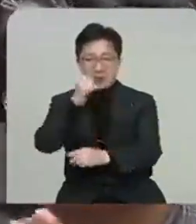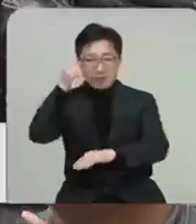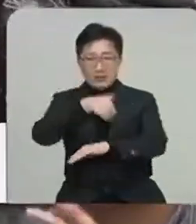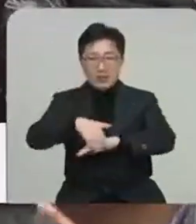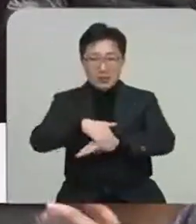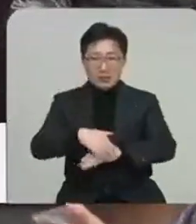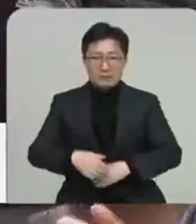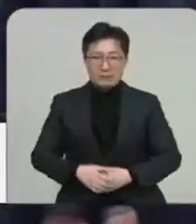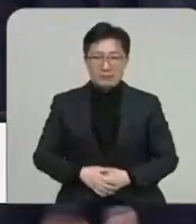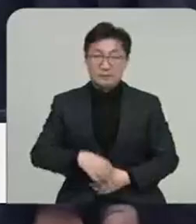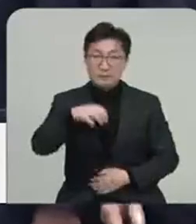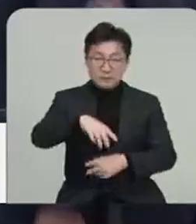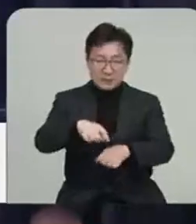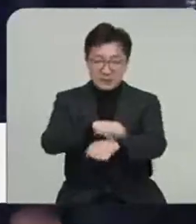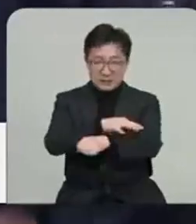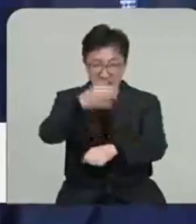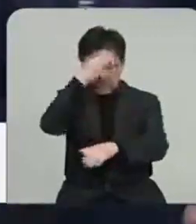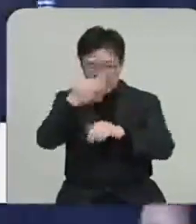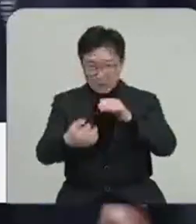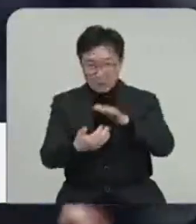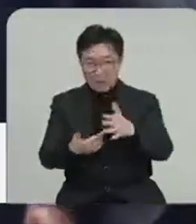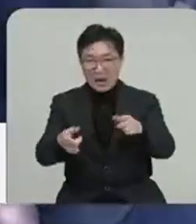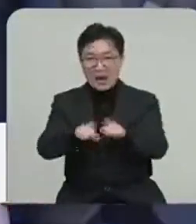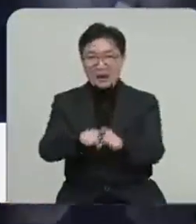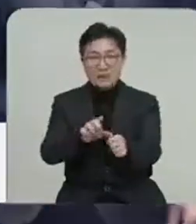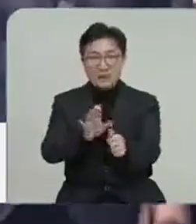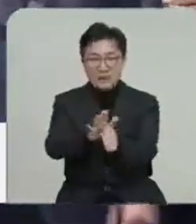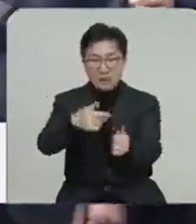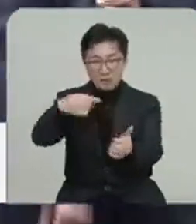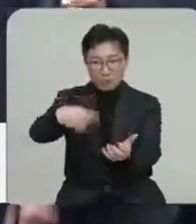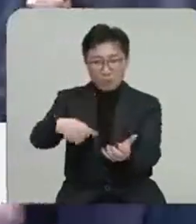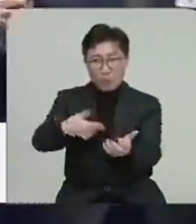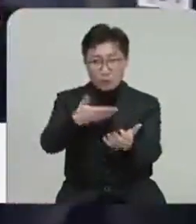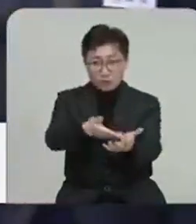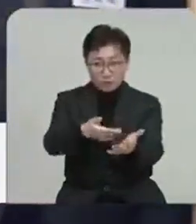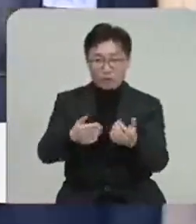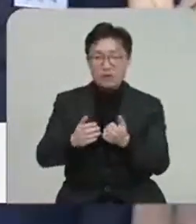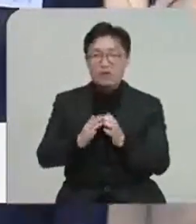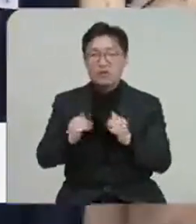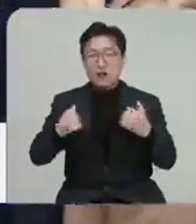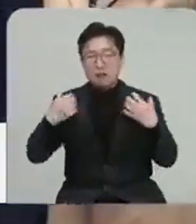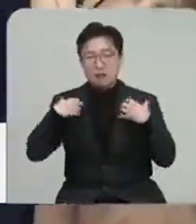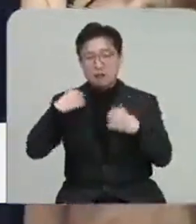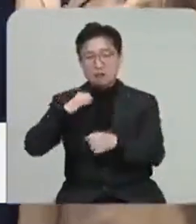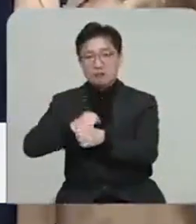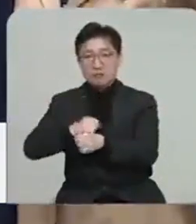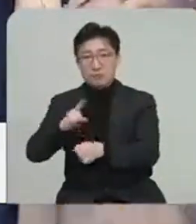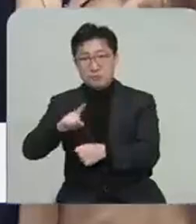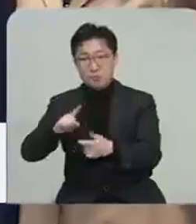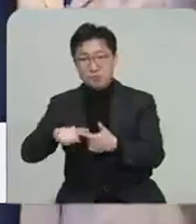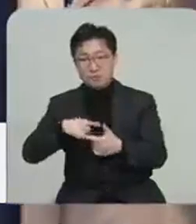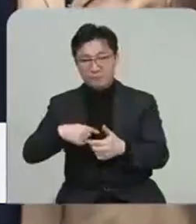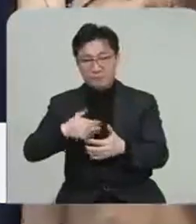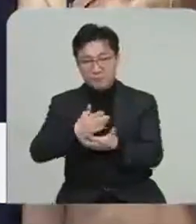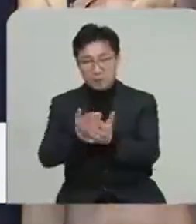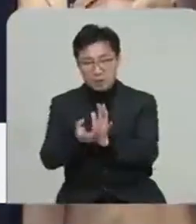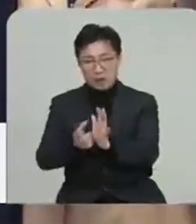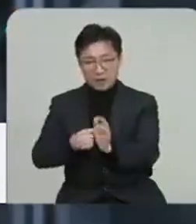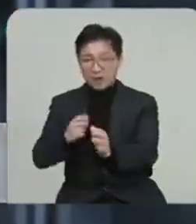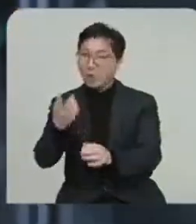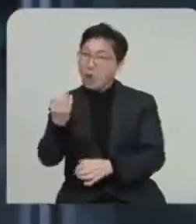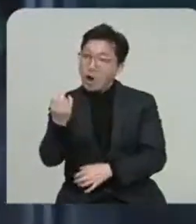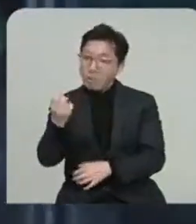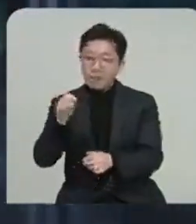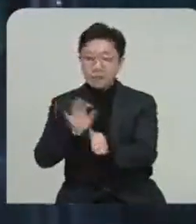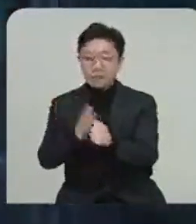삼성전자가 중소기업에 특허 기술을 공유하고 교육 프로그램을 제공하면 전라북도와 전북시군은 시스템 구축 비용 일부를